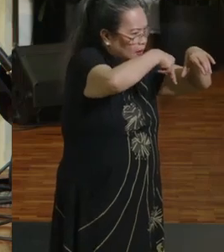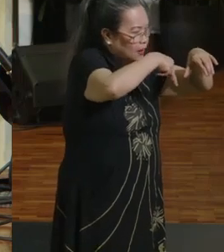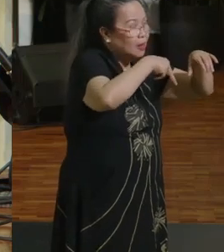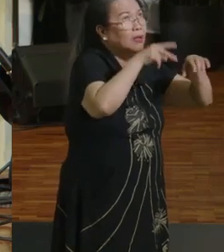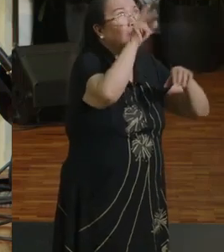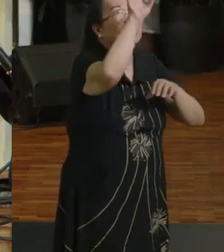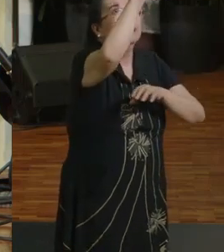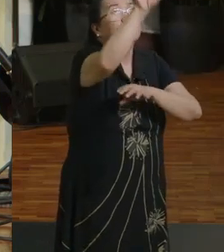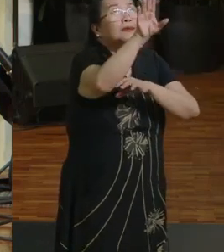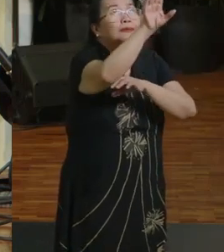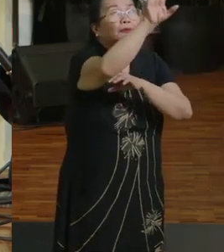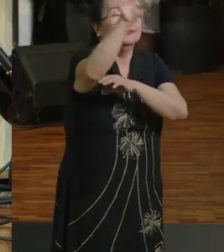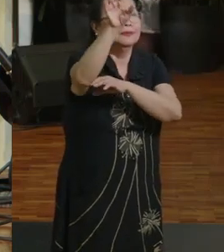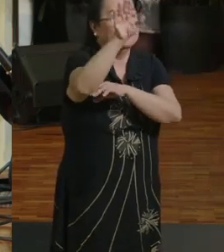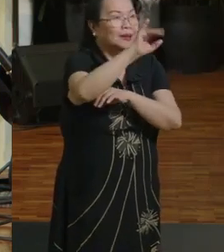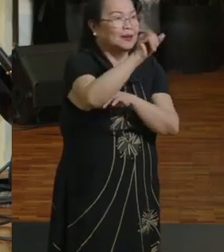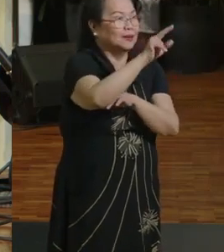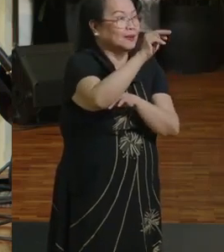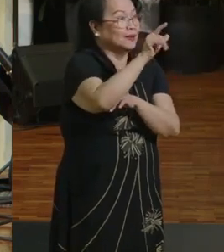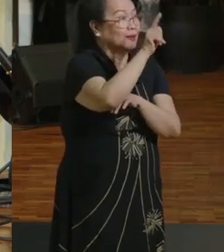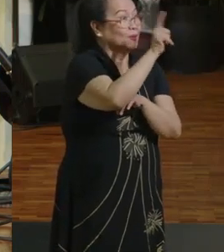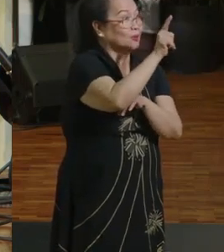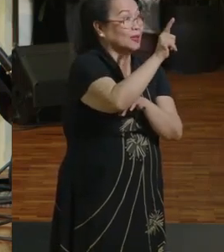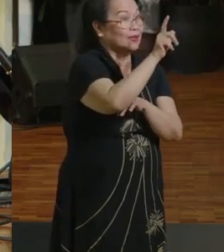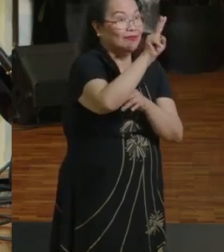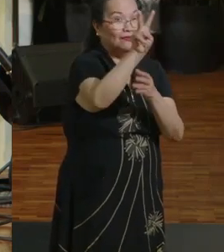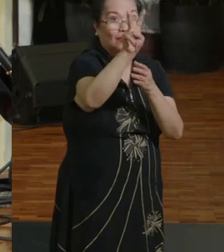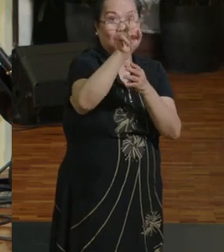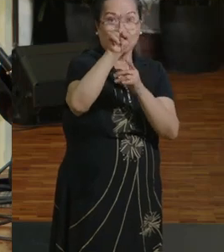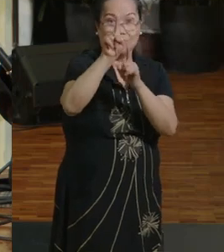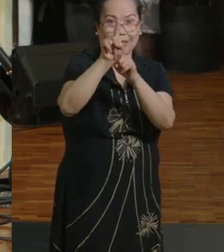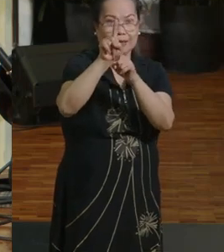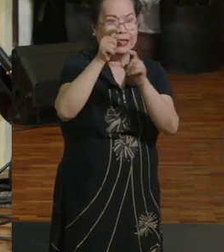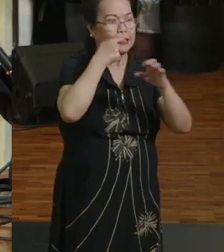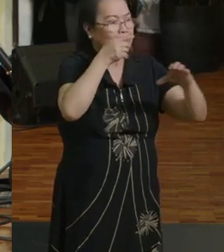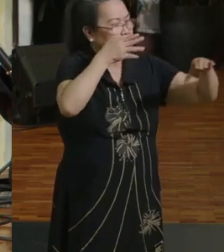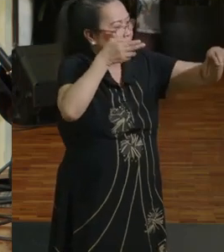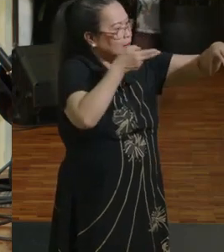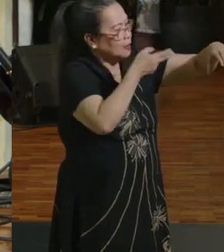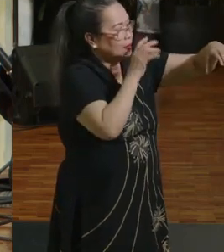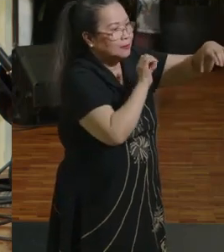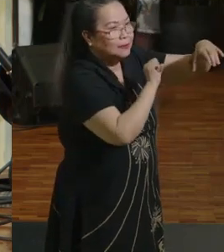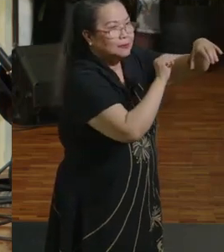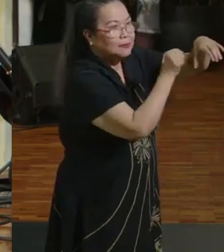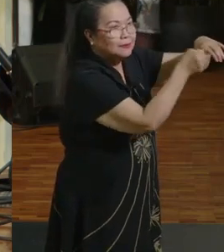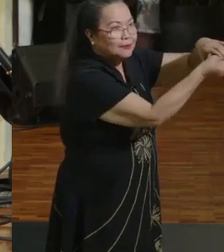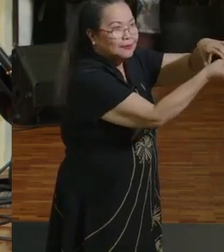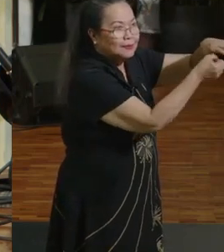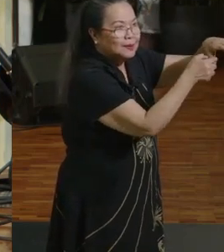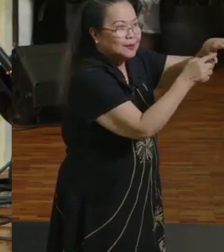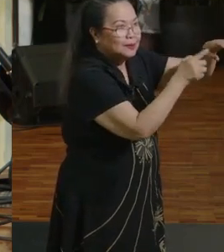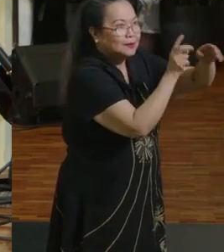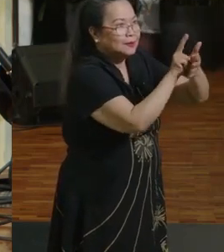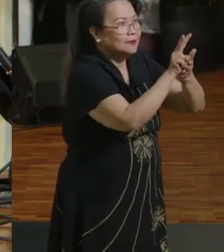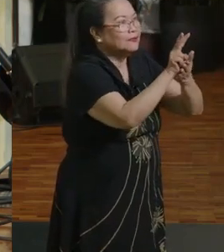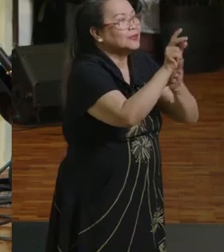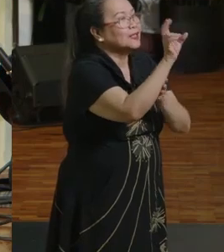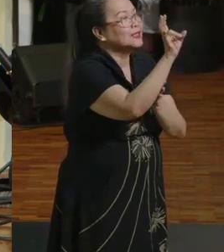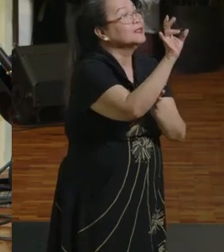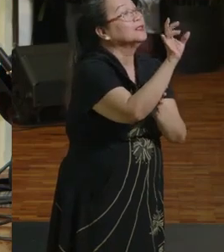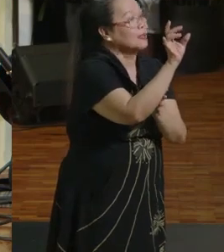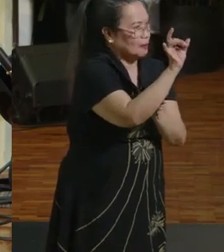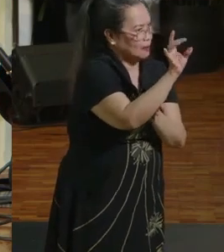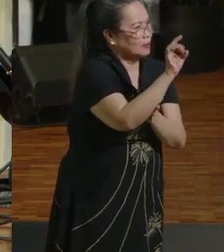krus. Sa John 20:1, siya ang nauna sa sepulcher. Sa John 20:18, siya ang